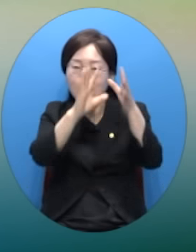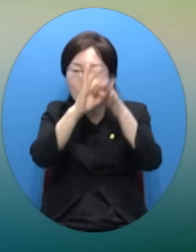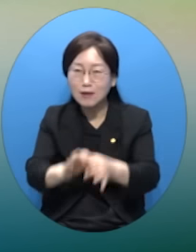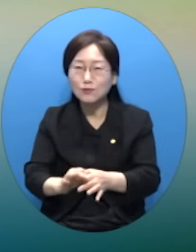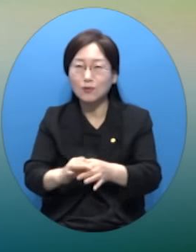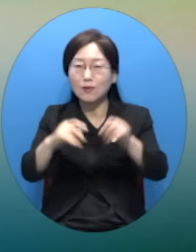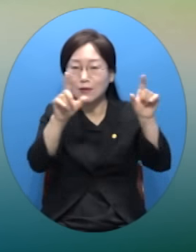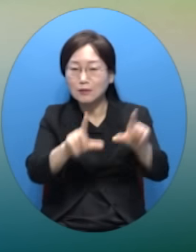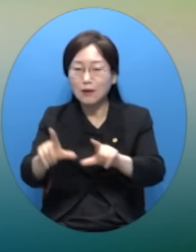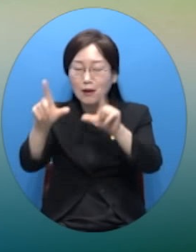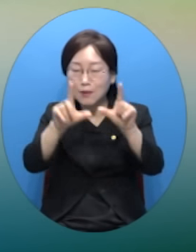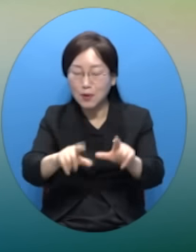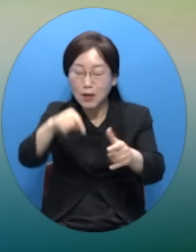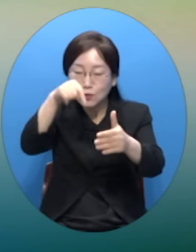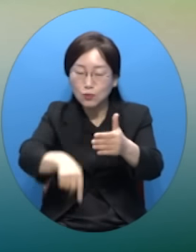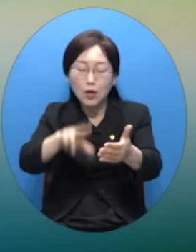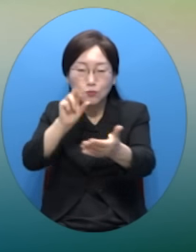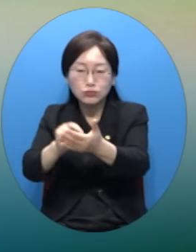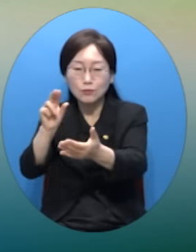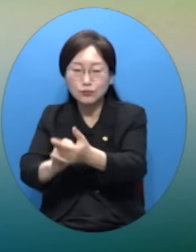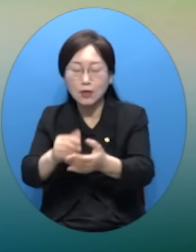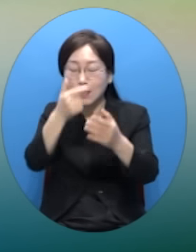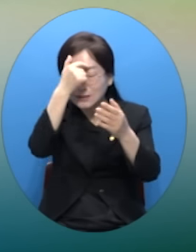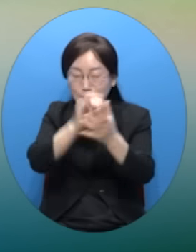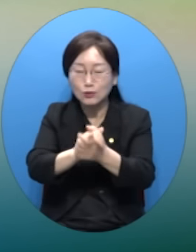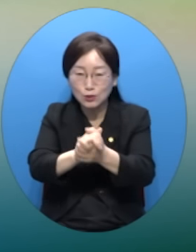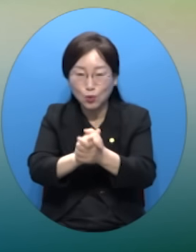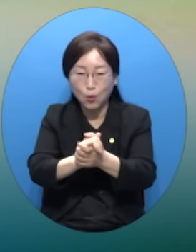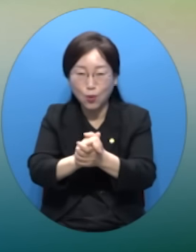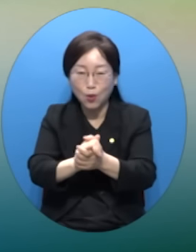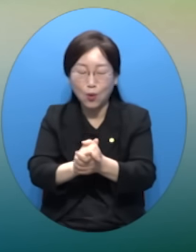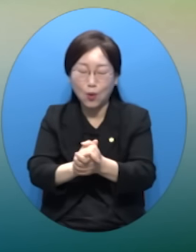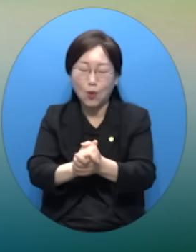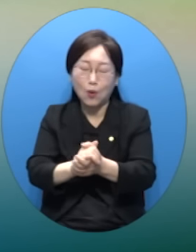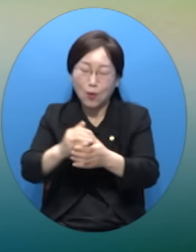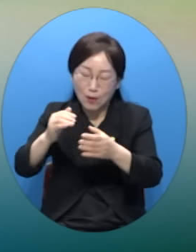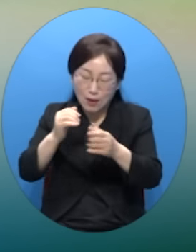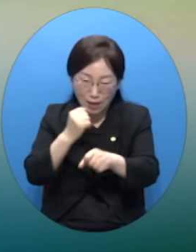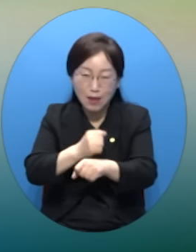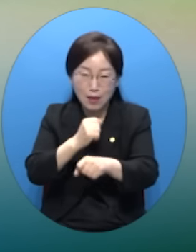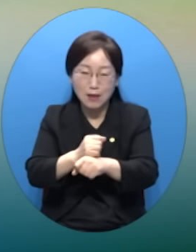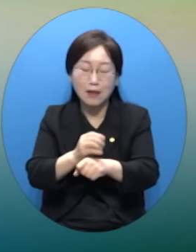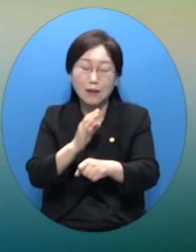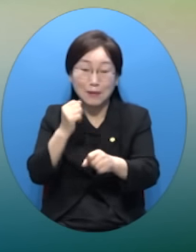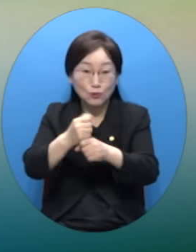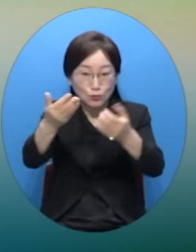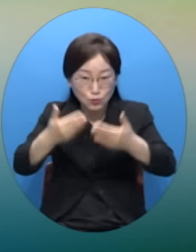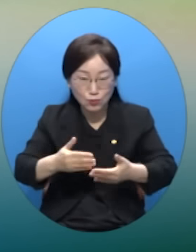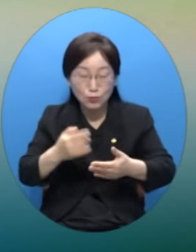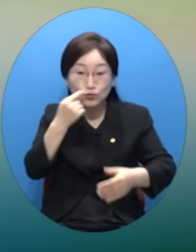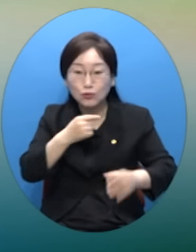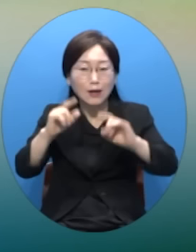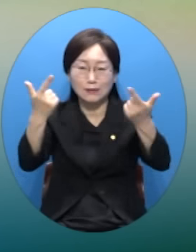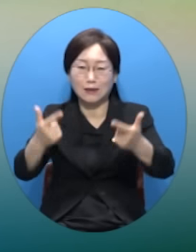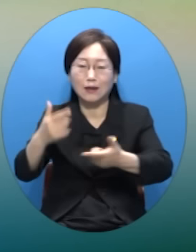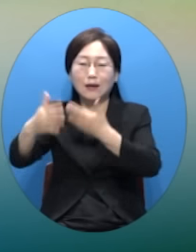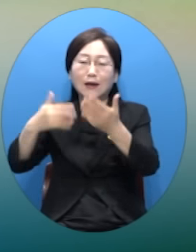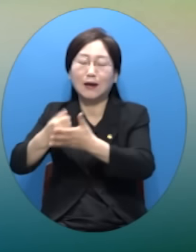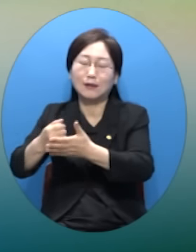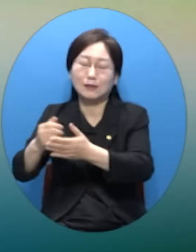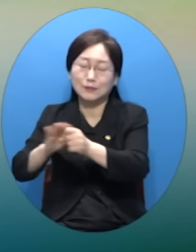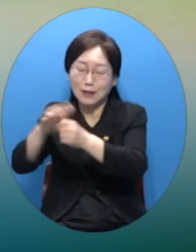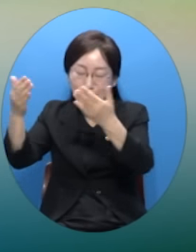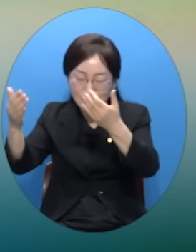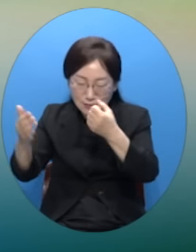삶의 문제가 저를 기도의 자리에 앉힌 줄 알았는데 하나님의 사랑의 열심이 저를 기도의 자리에 앉혔다고